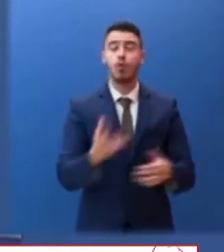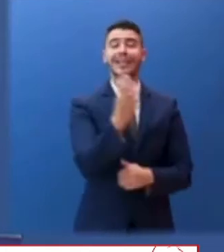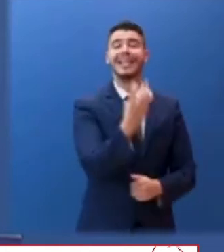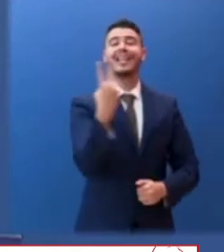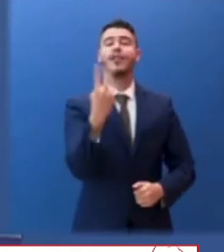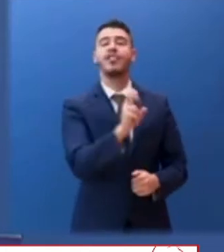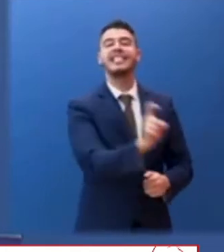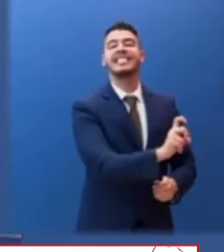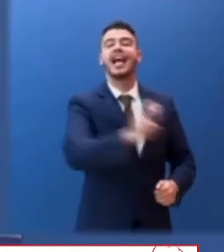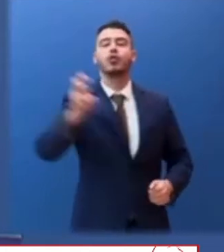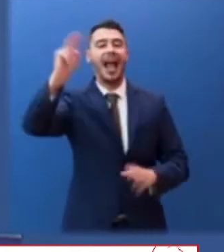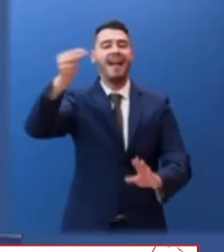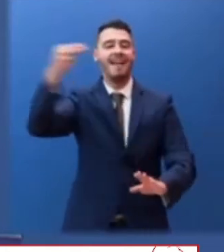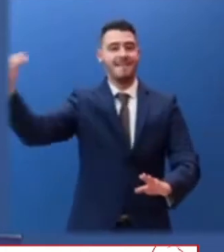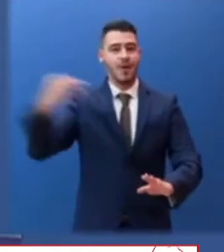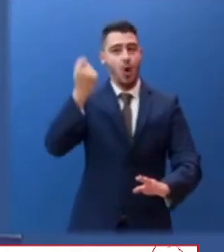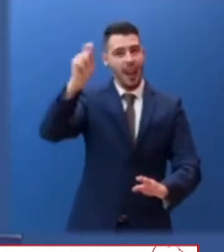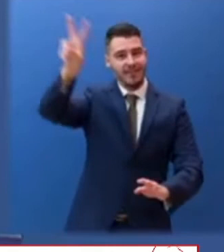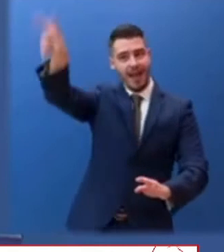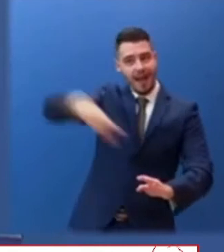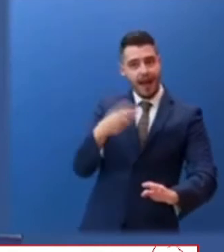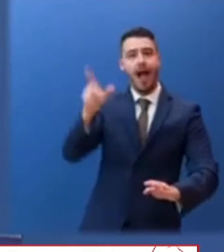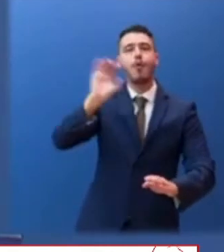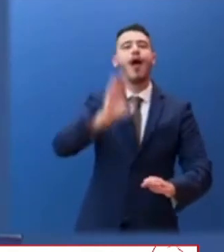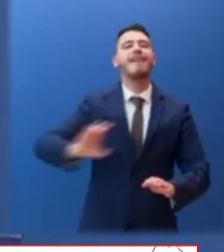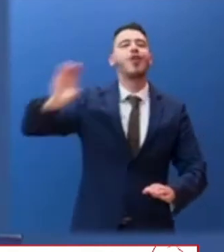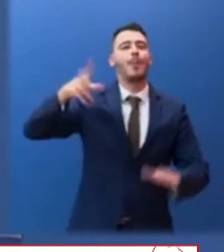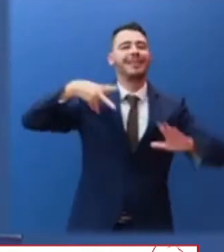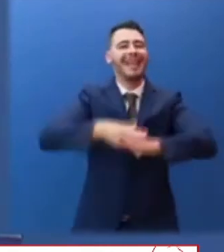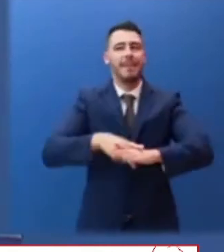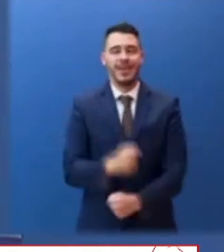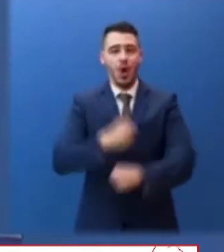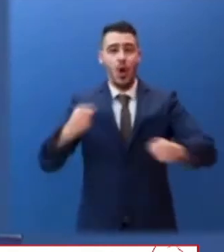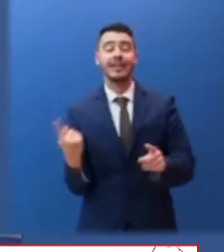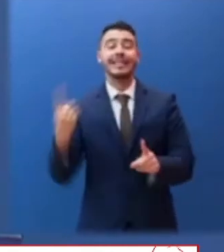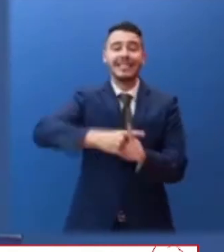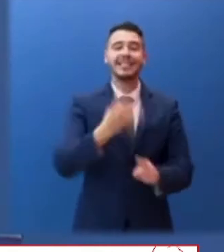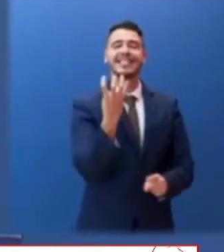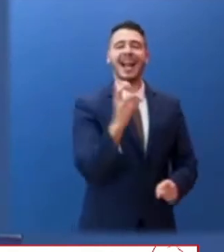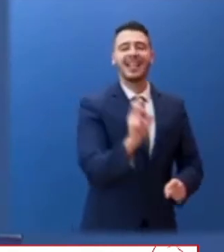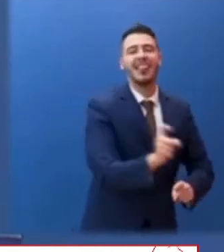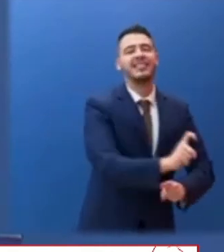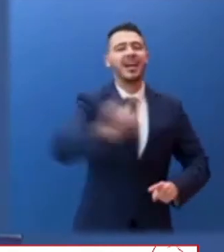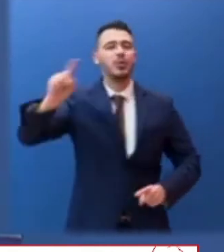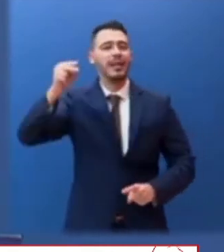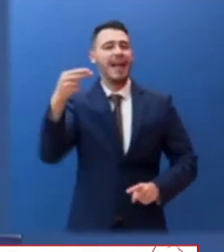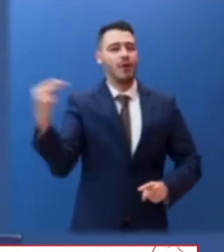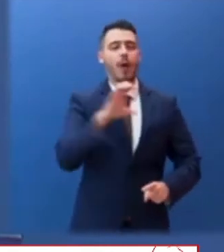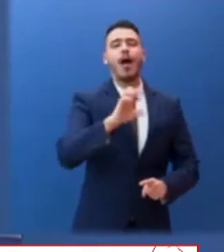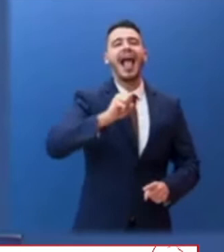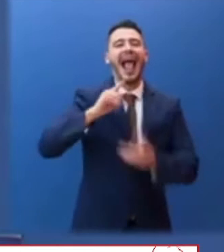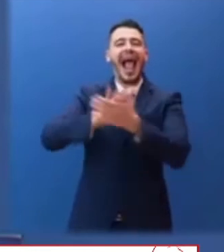32 δισεκατομμύρια ευρώ από το Ταμείο Ανάκαμψης και επιπλέον 40 δισεκατομμύρια ευρώ στο πλαίσιο του ΕΣΠΑ και της κοινής αγροτικής